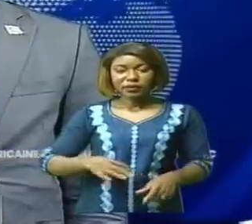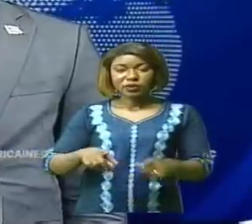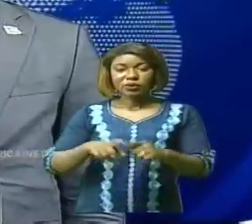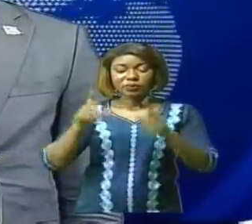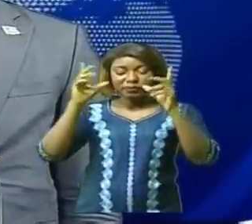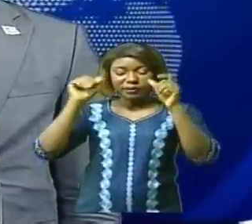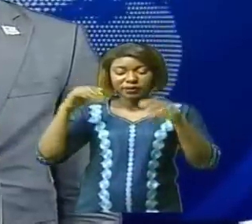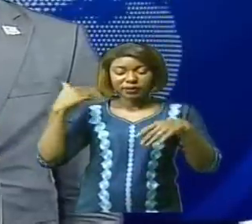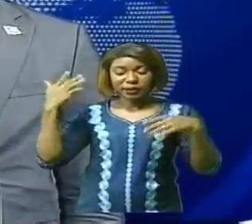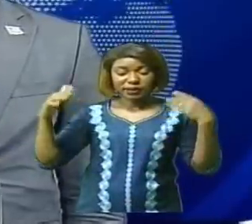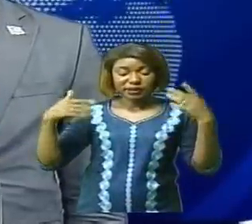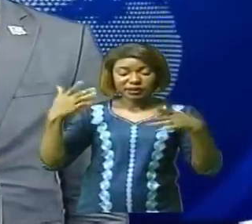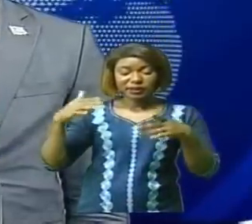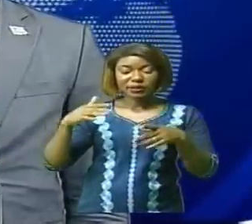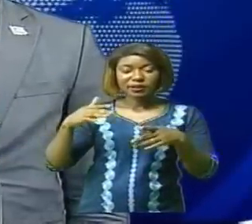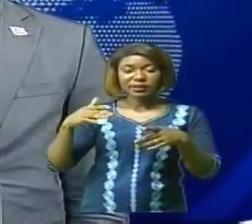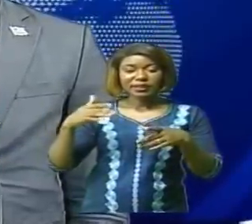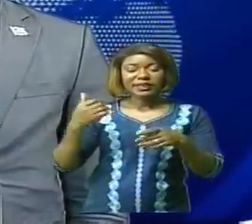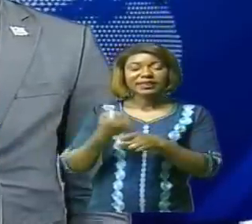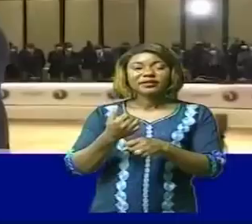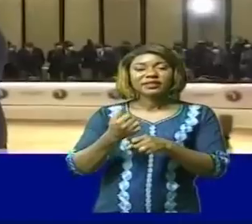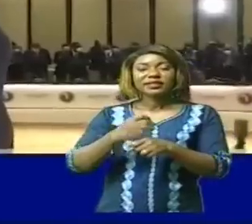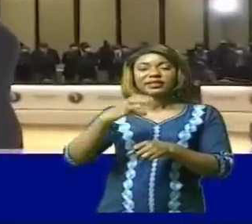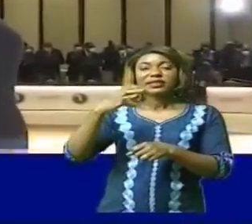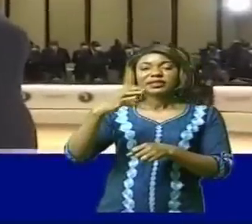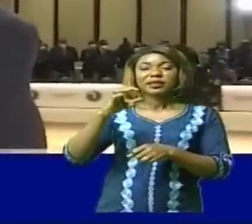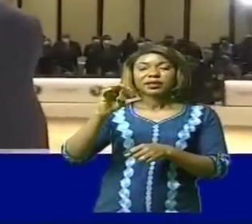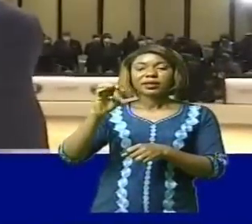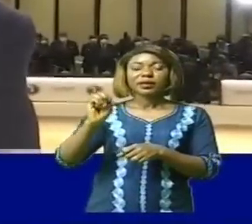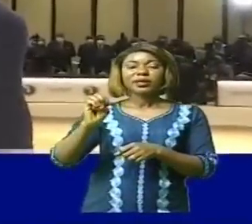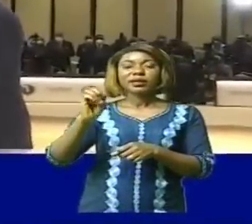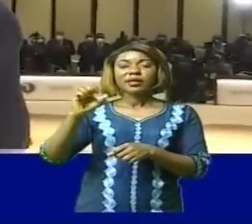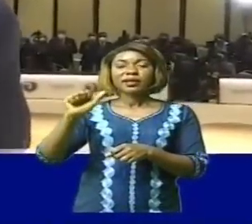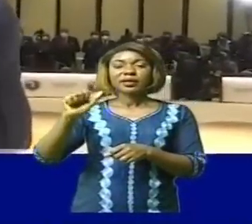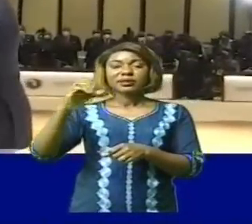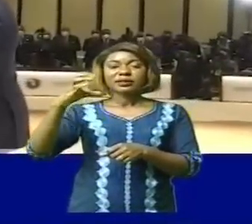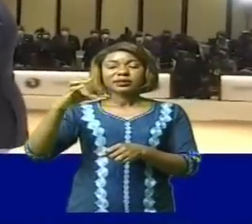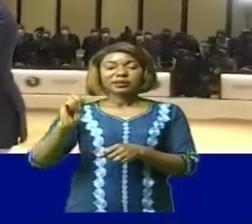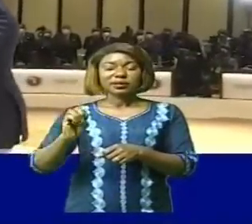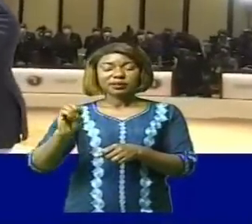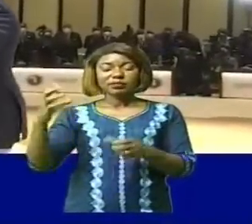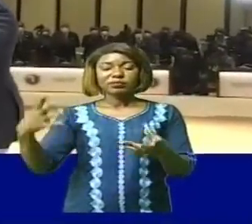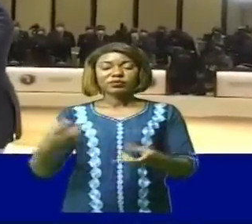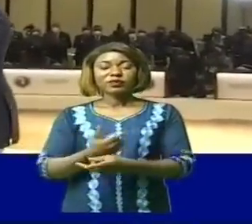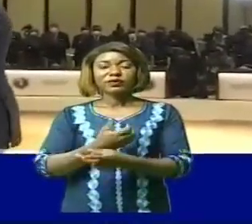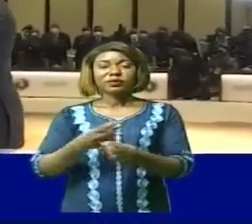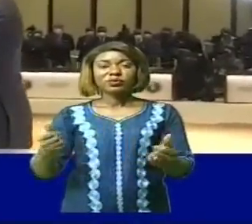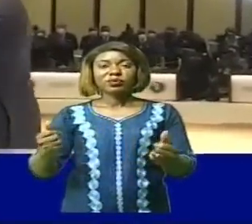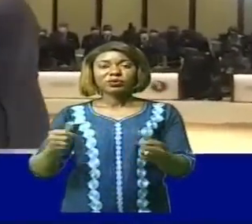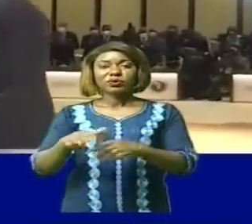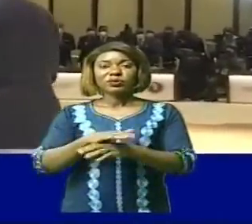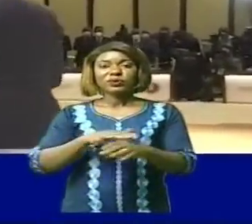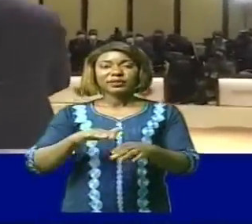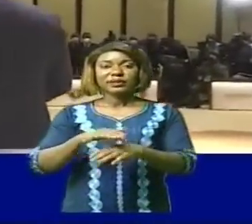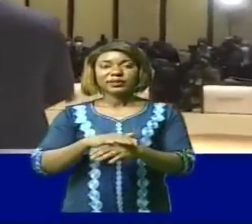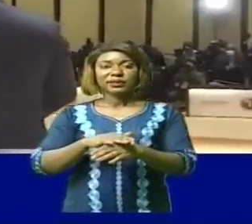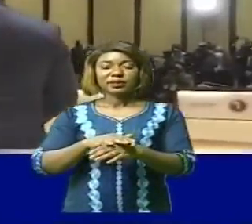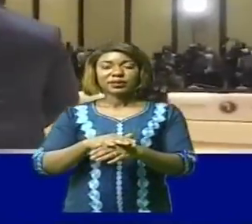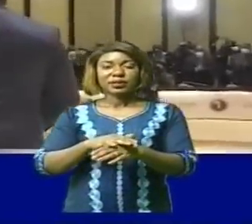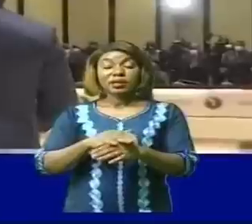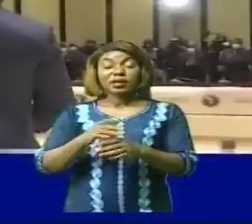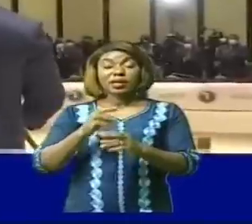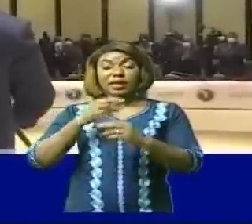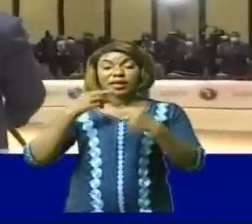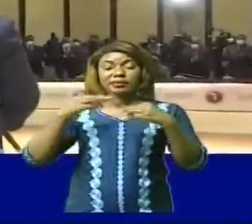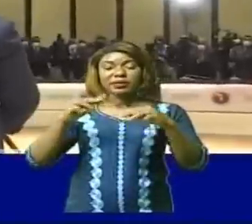président en exercice de la CEAC, dans le cadre des recherches des solutions sur les voies diplomatiques. Le message